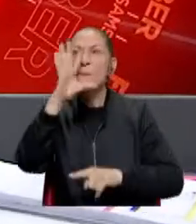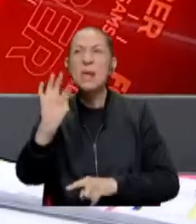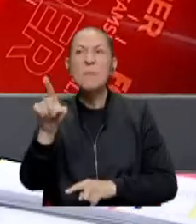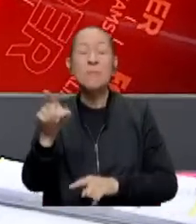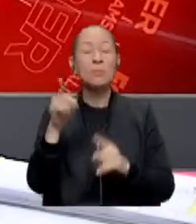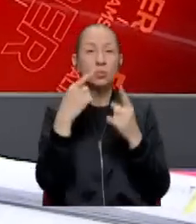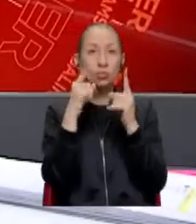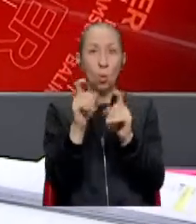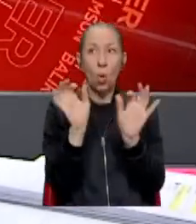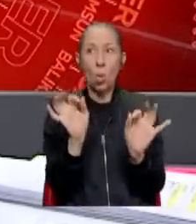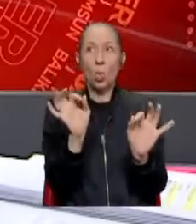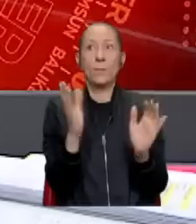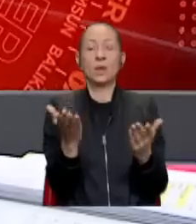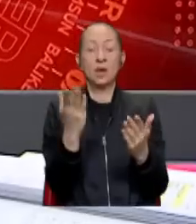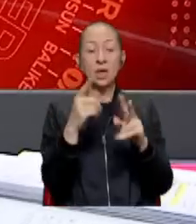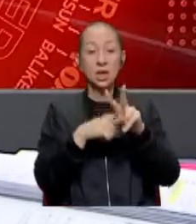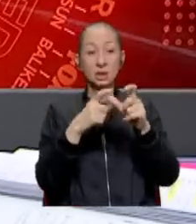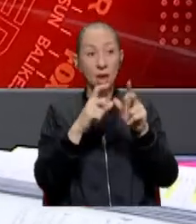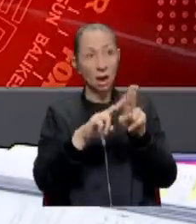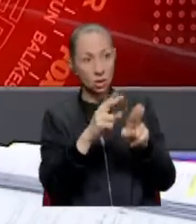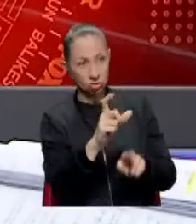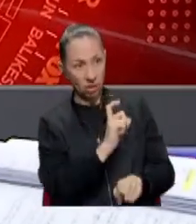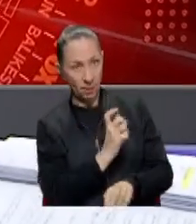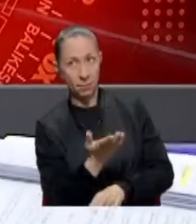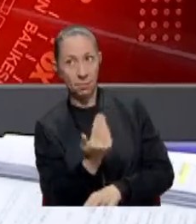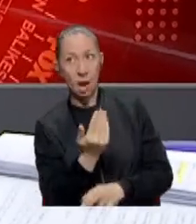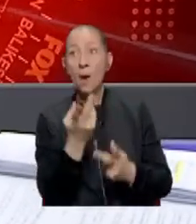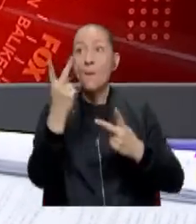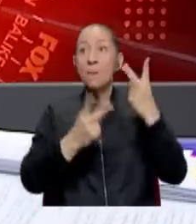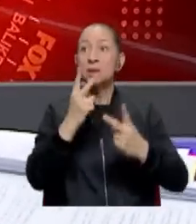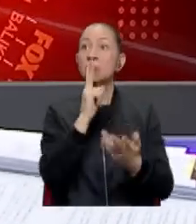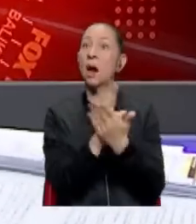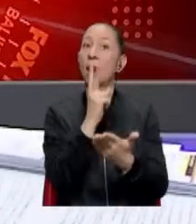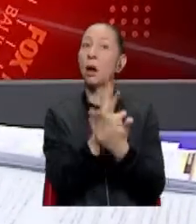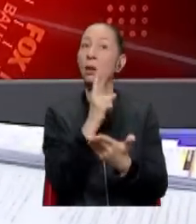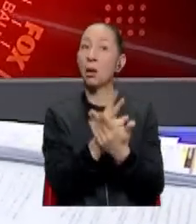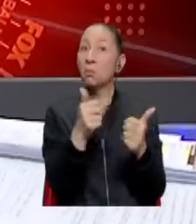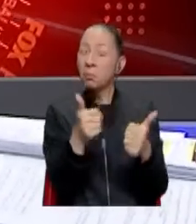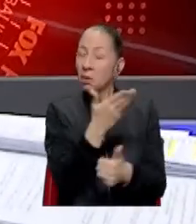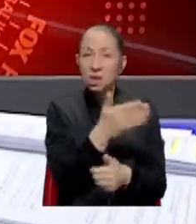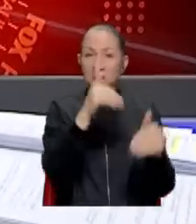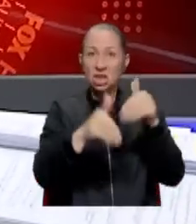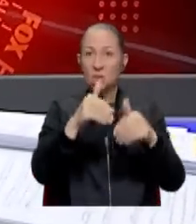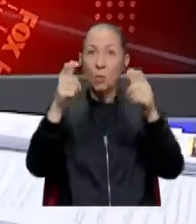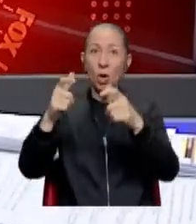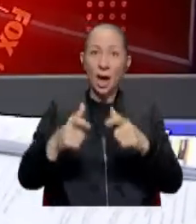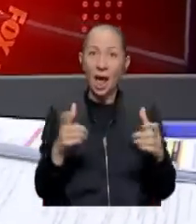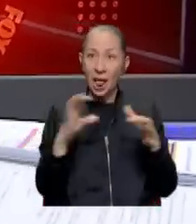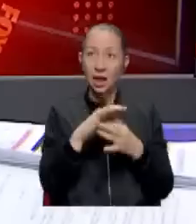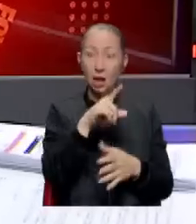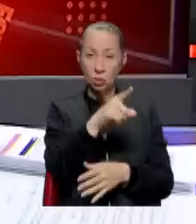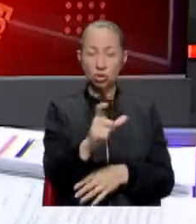önemli birileri Yüksek Seçim Kurulu cevap versin birtakım kararlar alıyorlar gene seçim bölgeleriyle ilgili